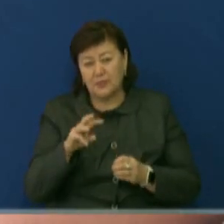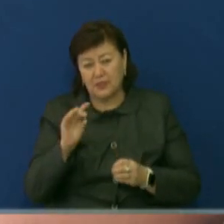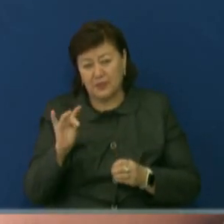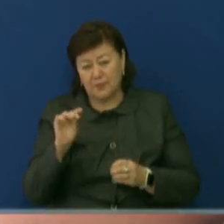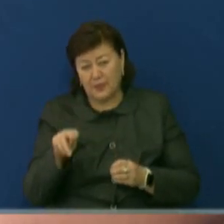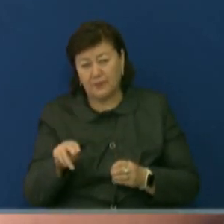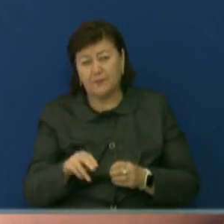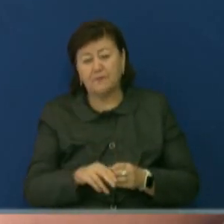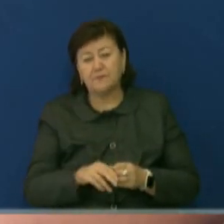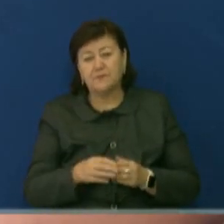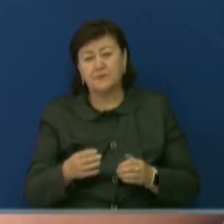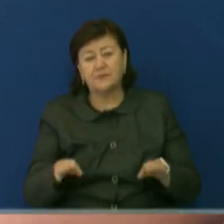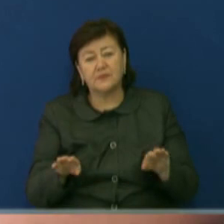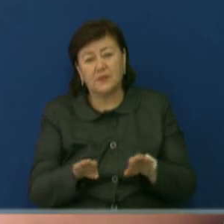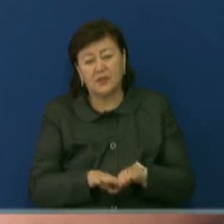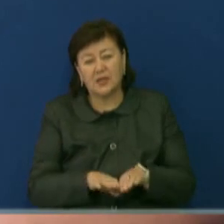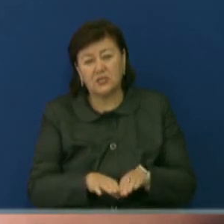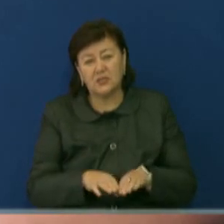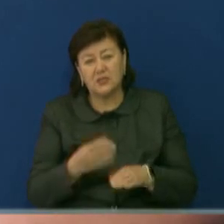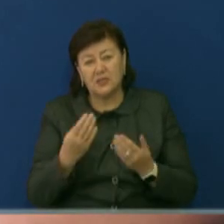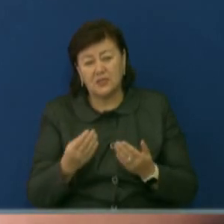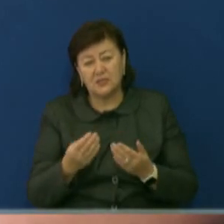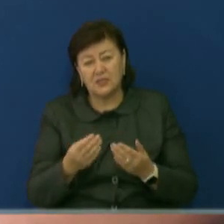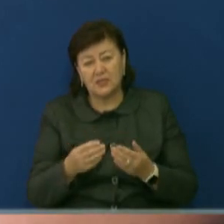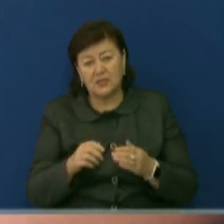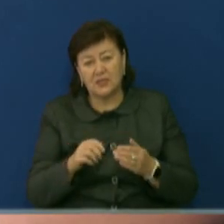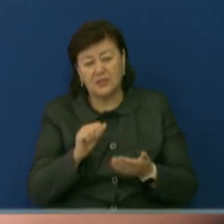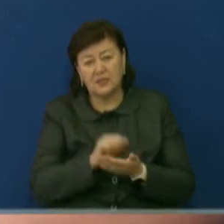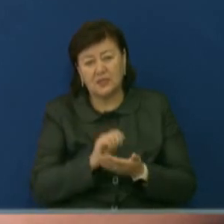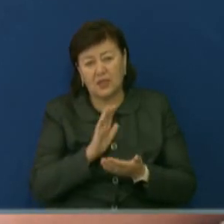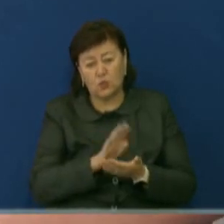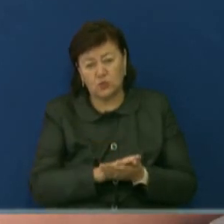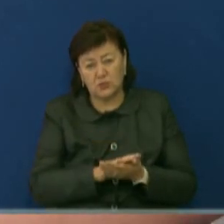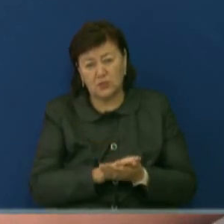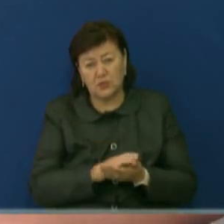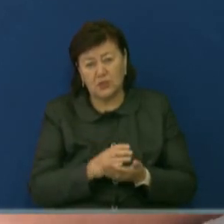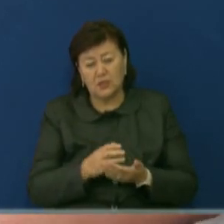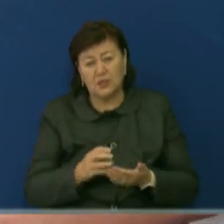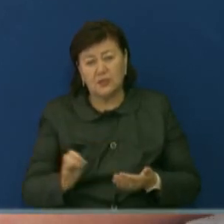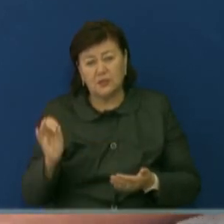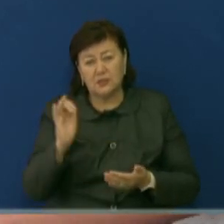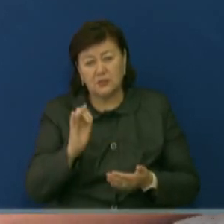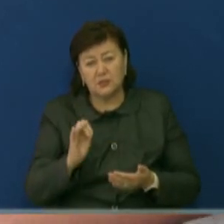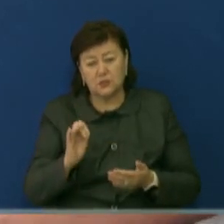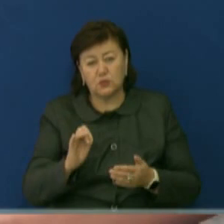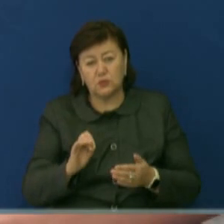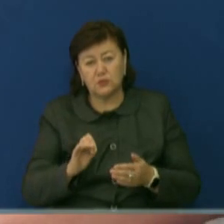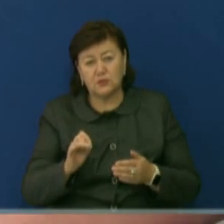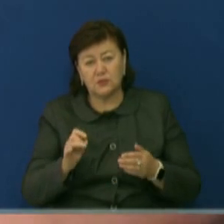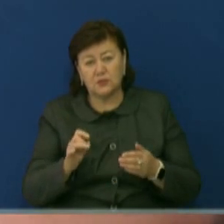показателей. Также за данные нарушения при искусственном создании препятствий для